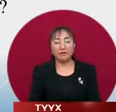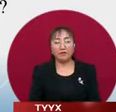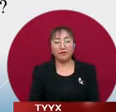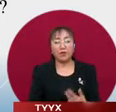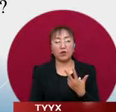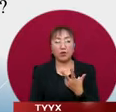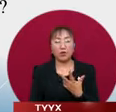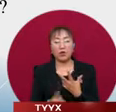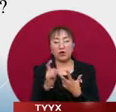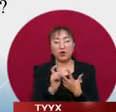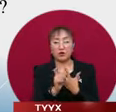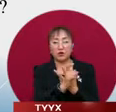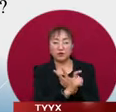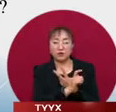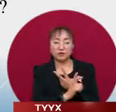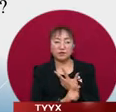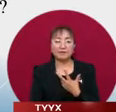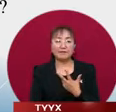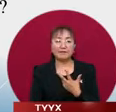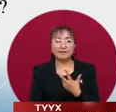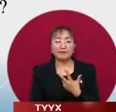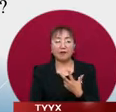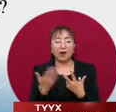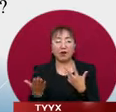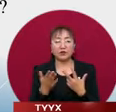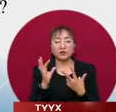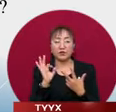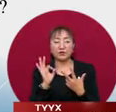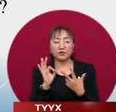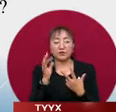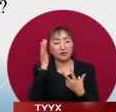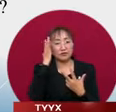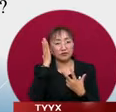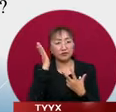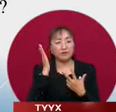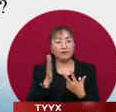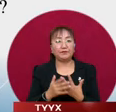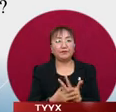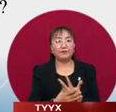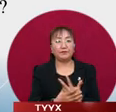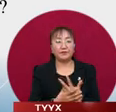За гурван хувилбараа бодоорой. Багш нь хамгийн эхлээд грекийг бодож үзүүлсэн тийм ээ.